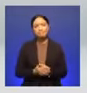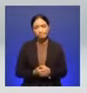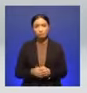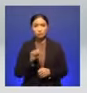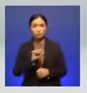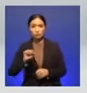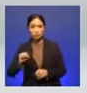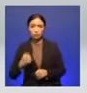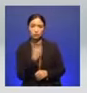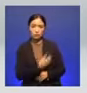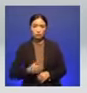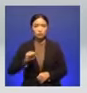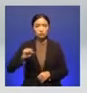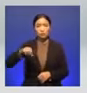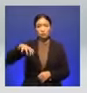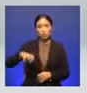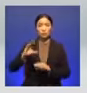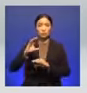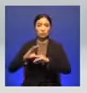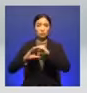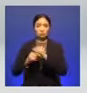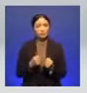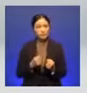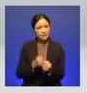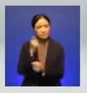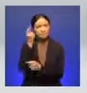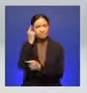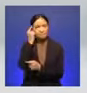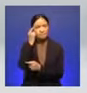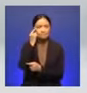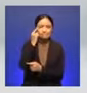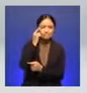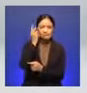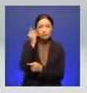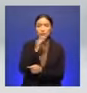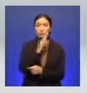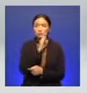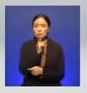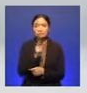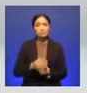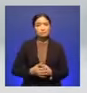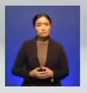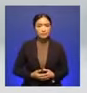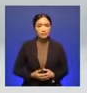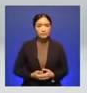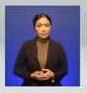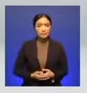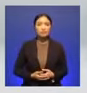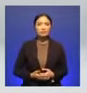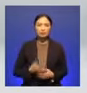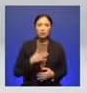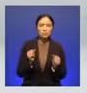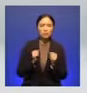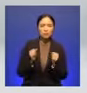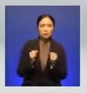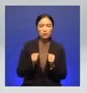สสส.กับทางตัวโครงการของเราเนี่ยค่ะพยายามจะคิดขึ้นมาว่าถ้าอย่างนั้นแล้วเนี่ยไอ้ที่เรากลัวกันว่